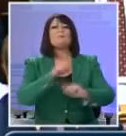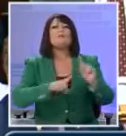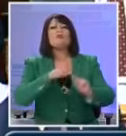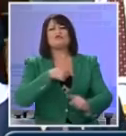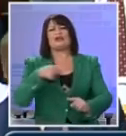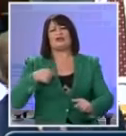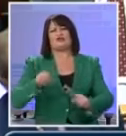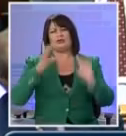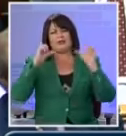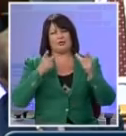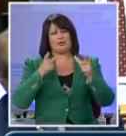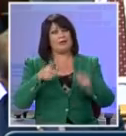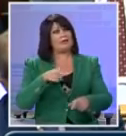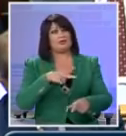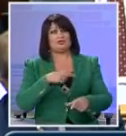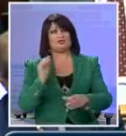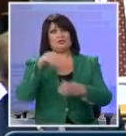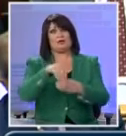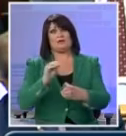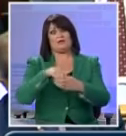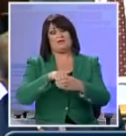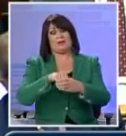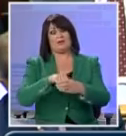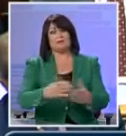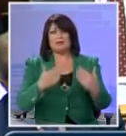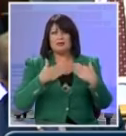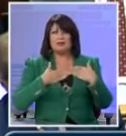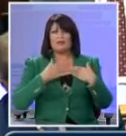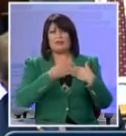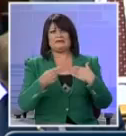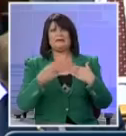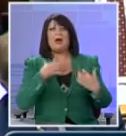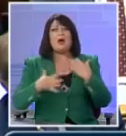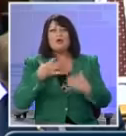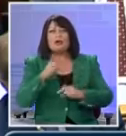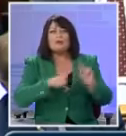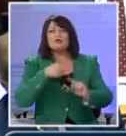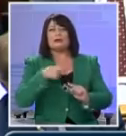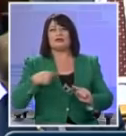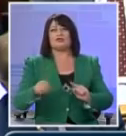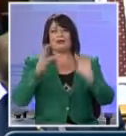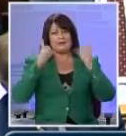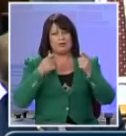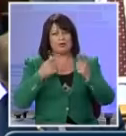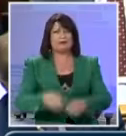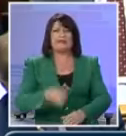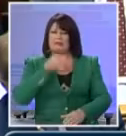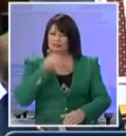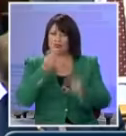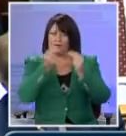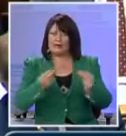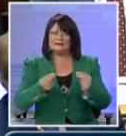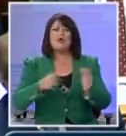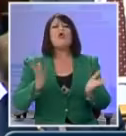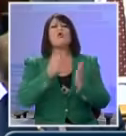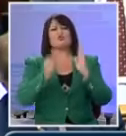πολιτικά δεν είναι σωστό να παρεμβαίνετε τόσο πολύ σε αυτά έτσι μην έχετε και τόση αγωνία και για να σας λες ό την αγωνία όποιος και να είναι